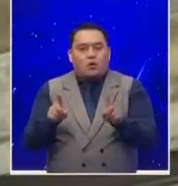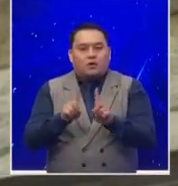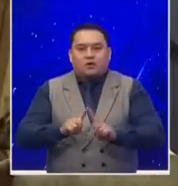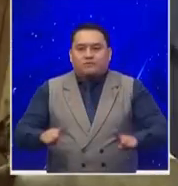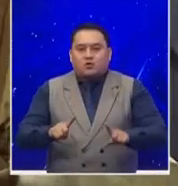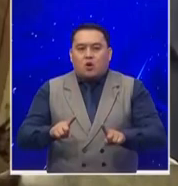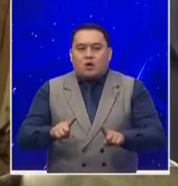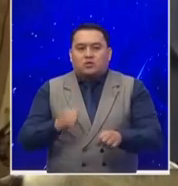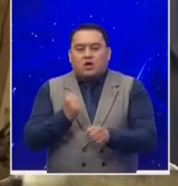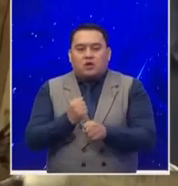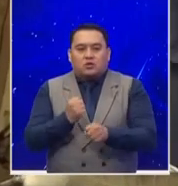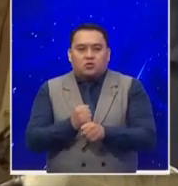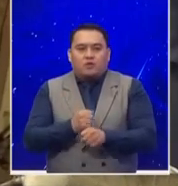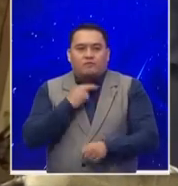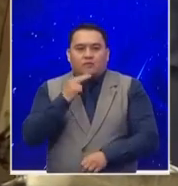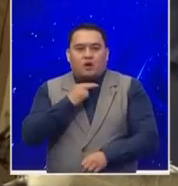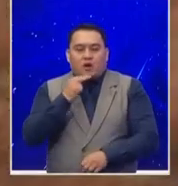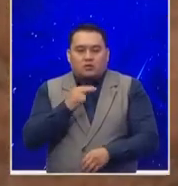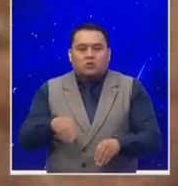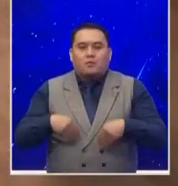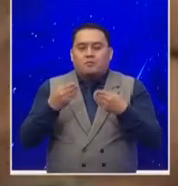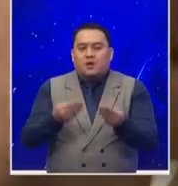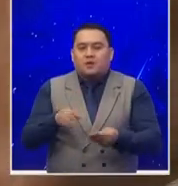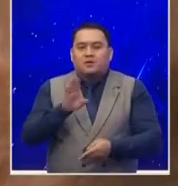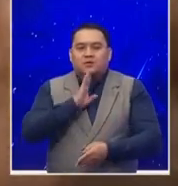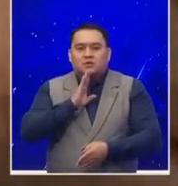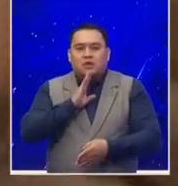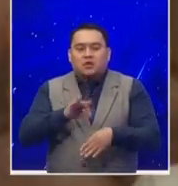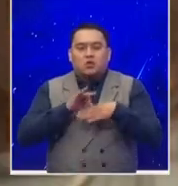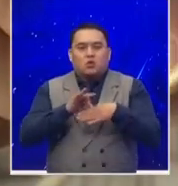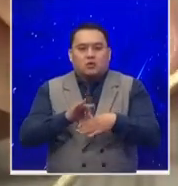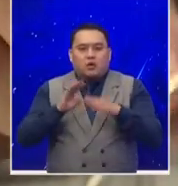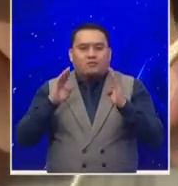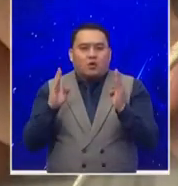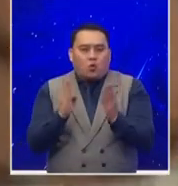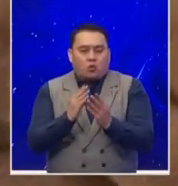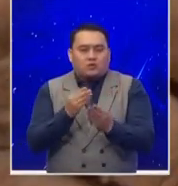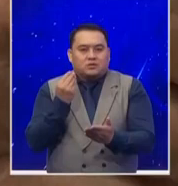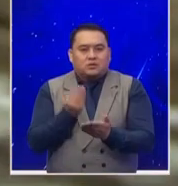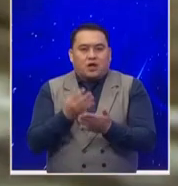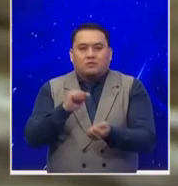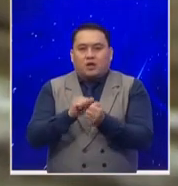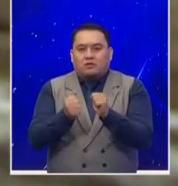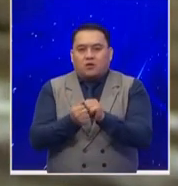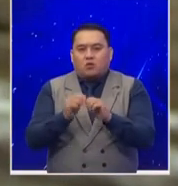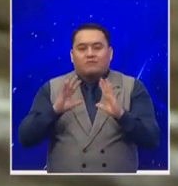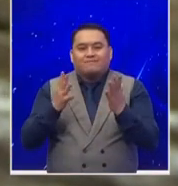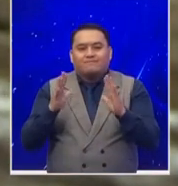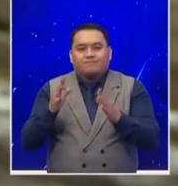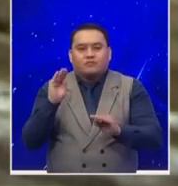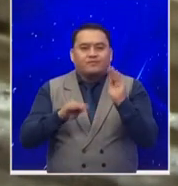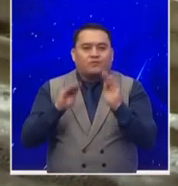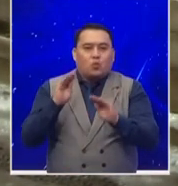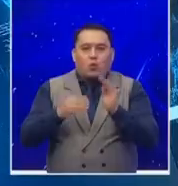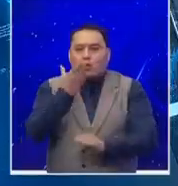айтуынша, қыз жасауына да қамшы берілетін көрінеді. Оның өзгелерден айырмашылығы моншақ асыл тастармен көмкерілуінде, тіпті көзің